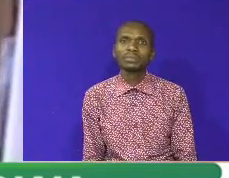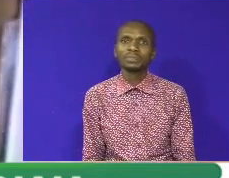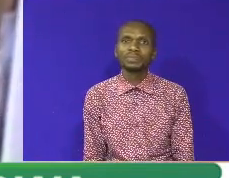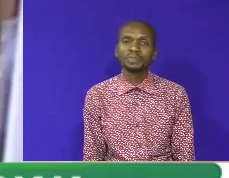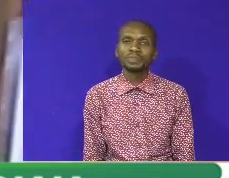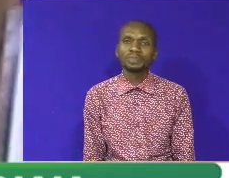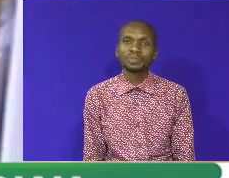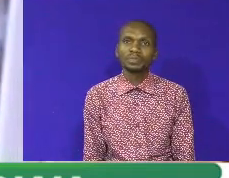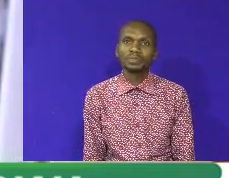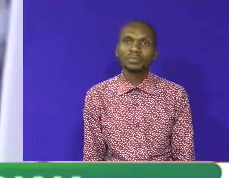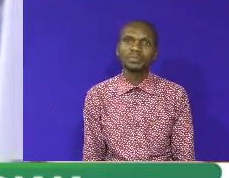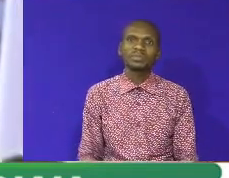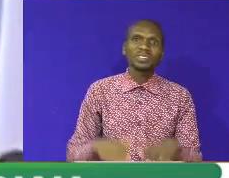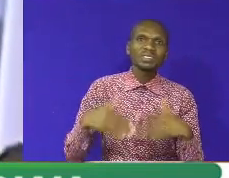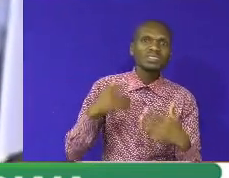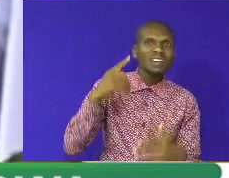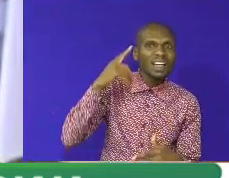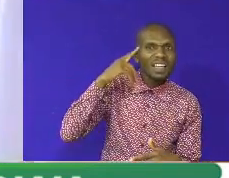wazi na mwaigo